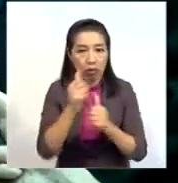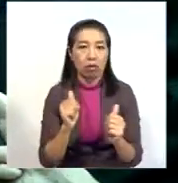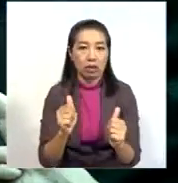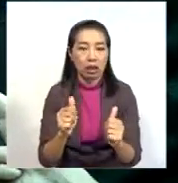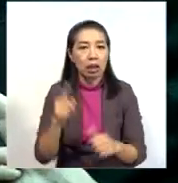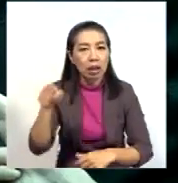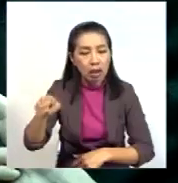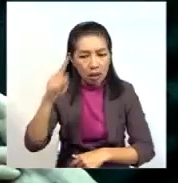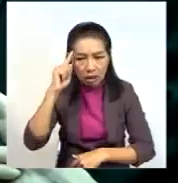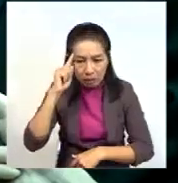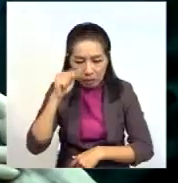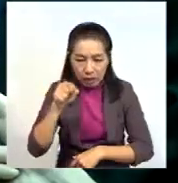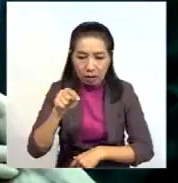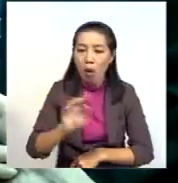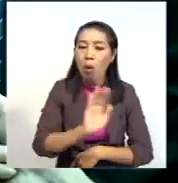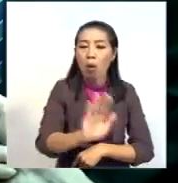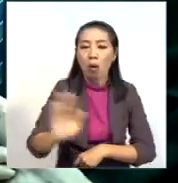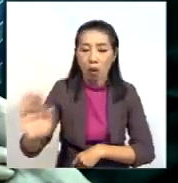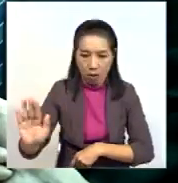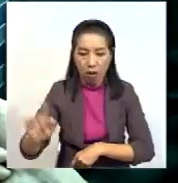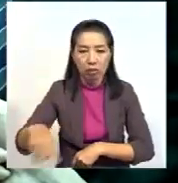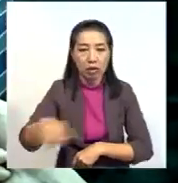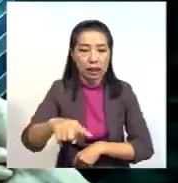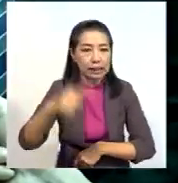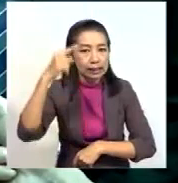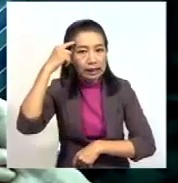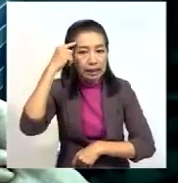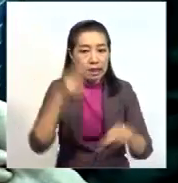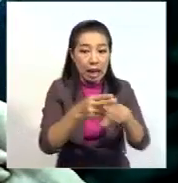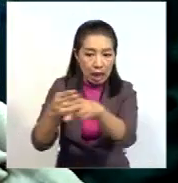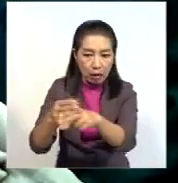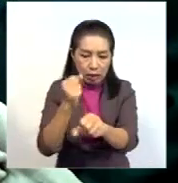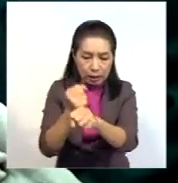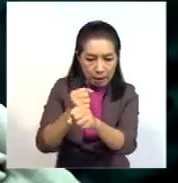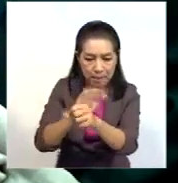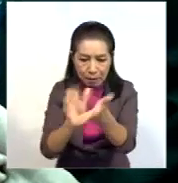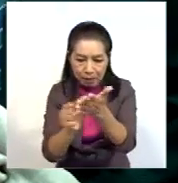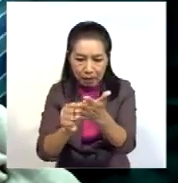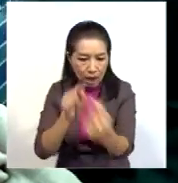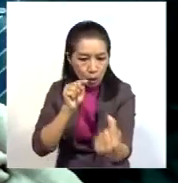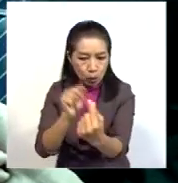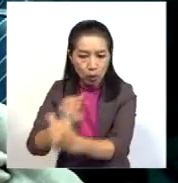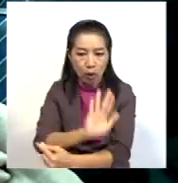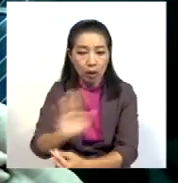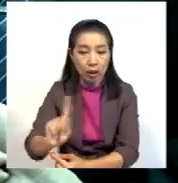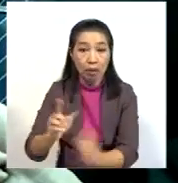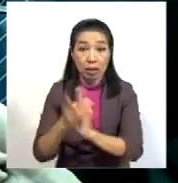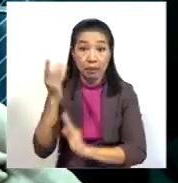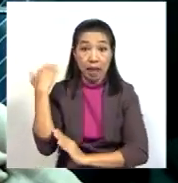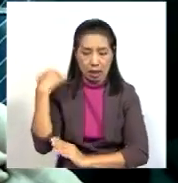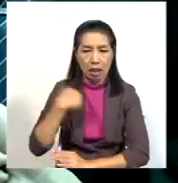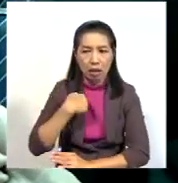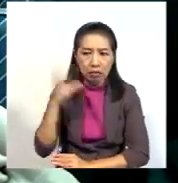แต่ละเขตเนี่ยก็จะไปพิจารณาตามความเหมาะสมของพื้นที่ของตัวเองอย่างเช่นเมื่อสัปดาห์ที่แล้วก็ทราบว่าเราทำเงิน